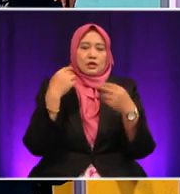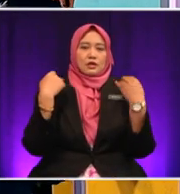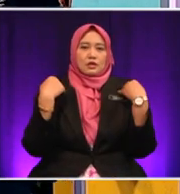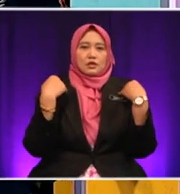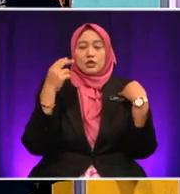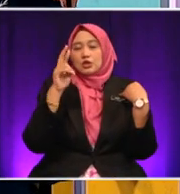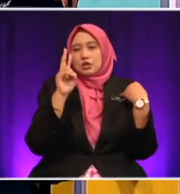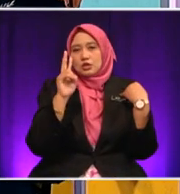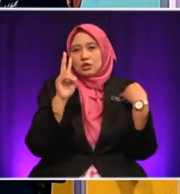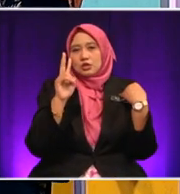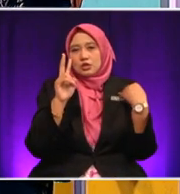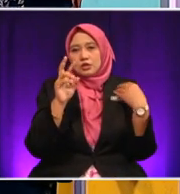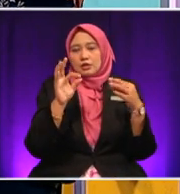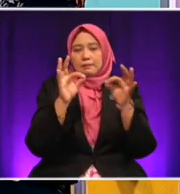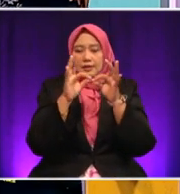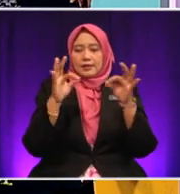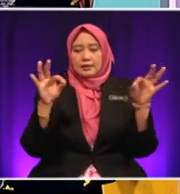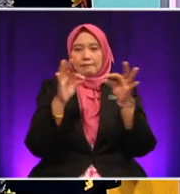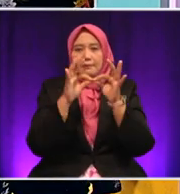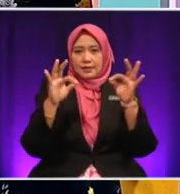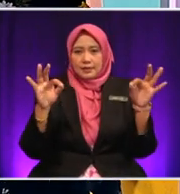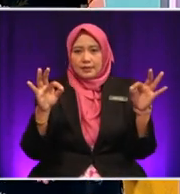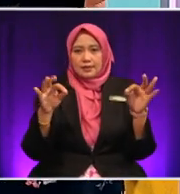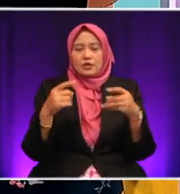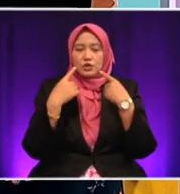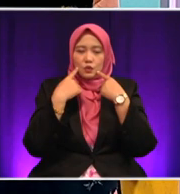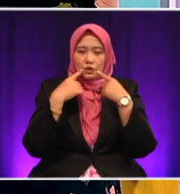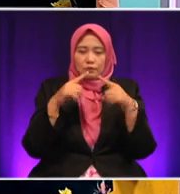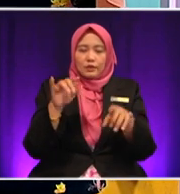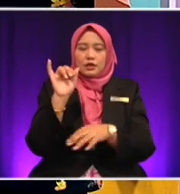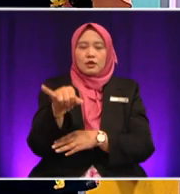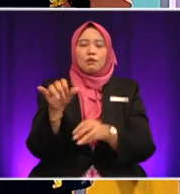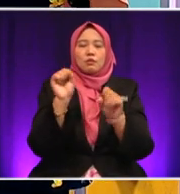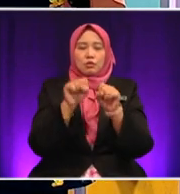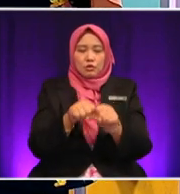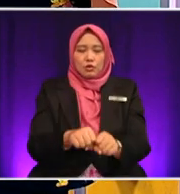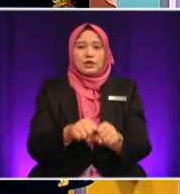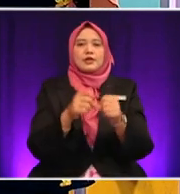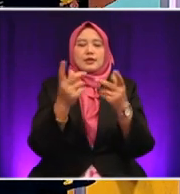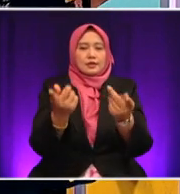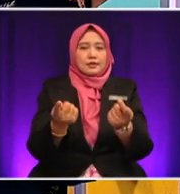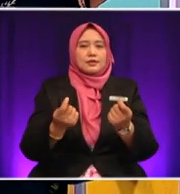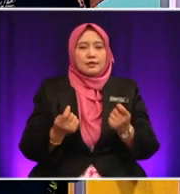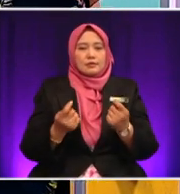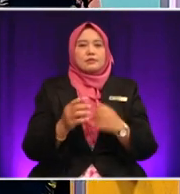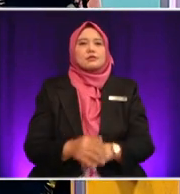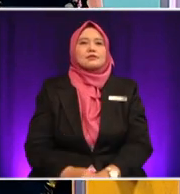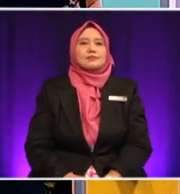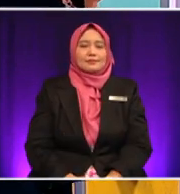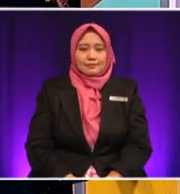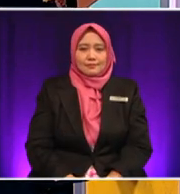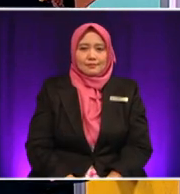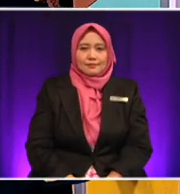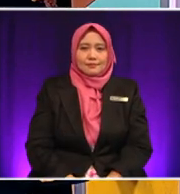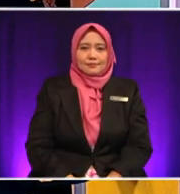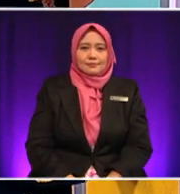pengesahan to step verification itu jawaban-jawaban yang boleh diterima untuk dkt-nya tekan langkah keselamatan